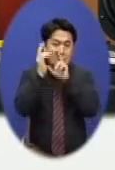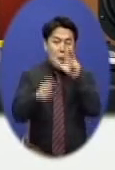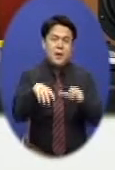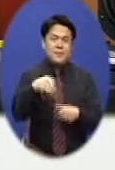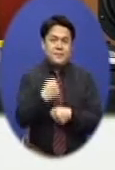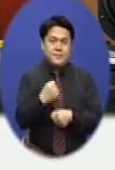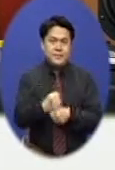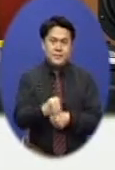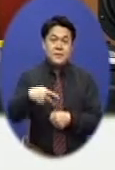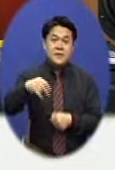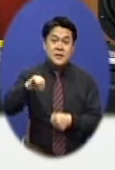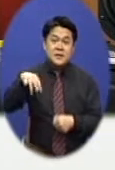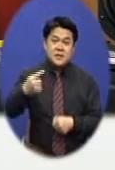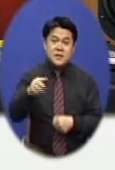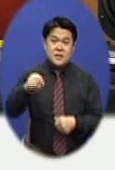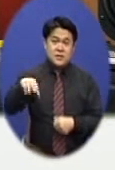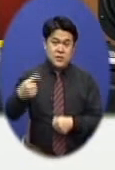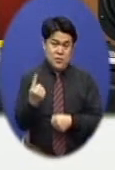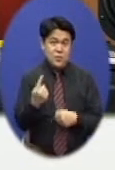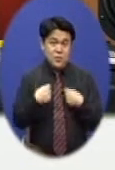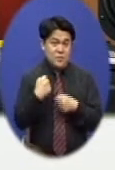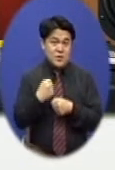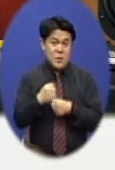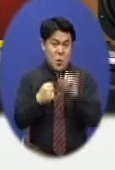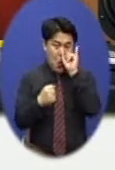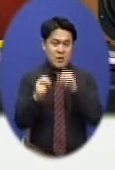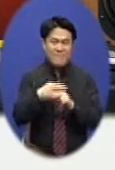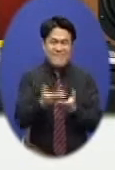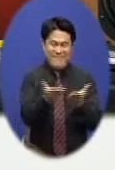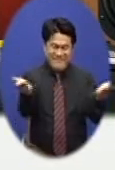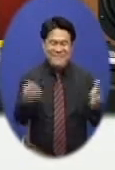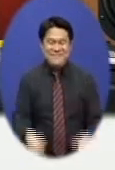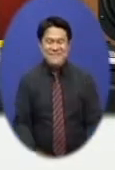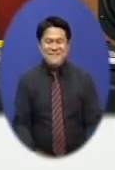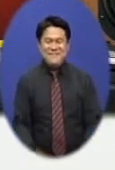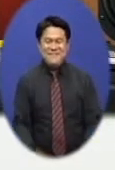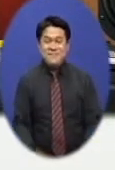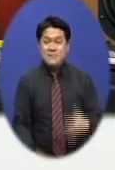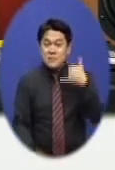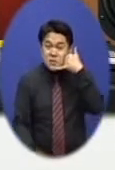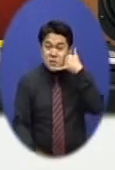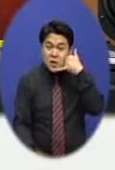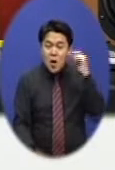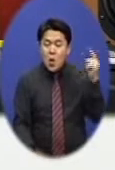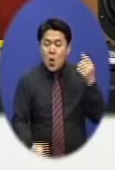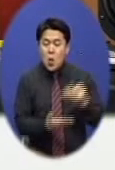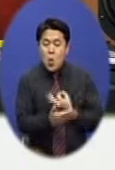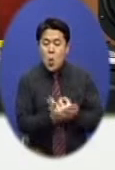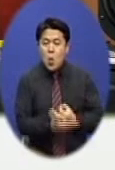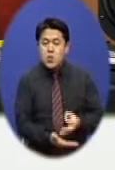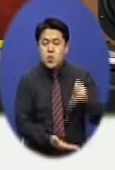개성공단에서 제조한 시스브로 브랜드 제품을 드리도록 하겠습니다. 그래요. 원희정 씨. 네. 자, ARS 수익금은